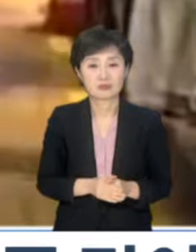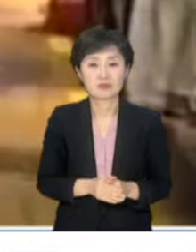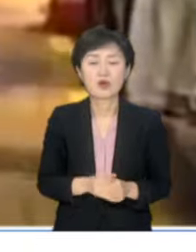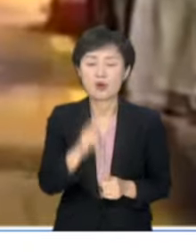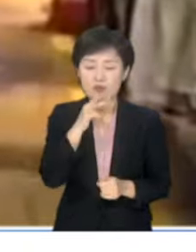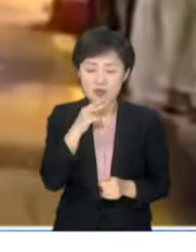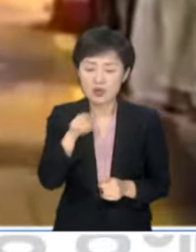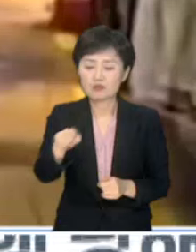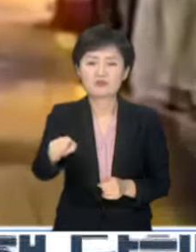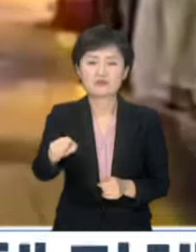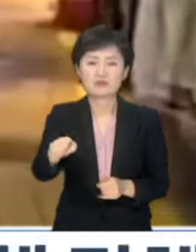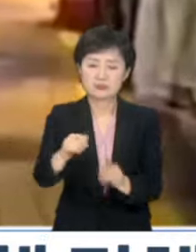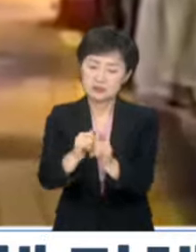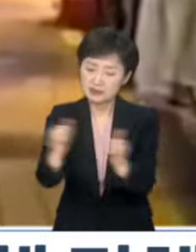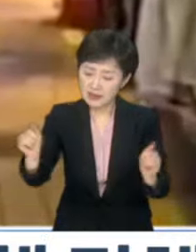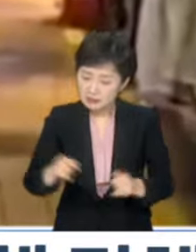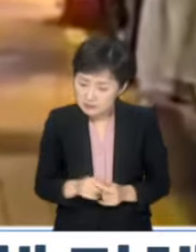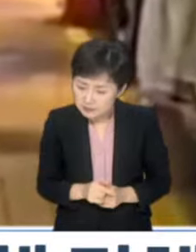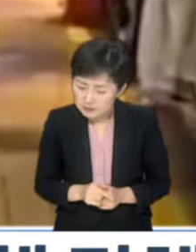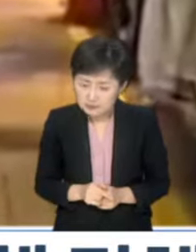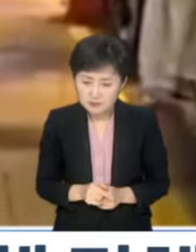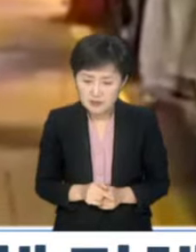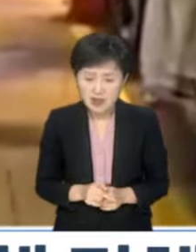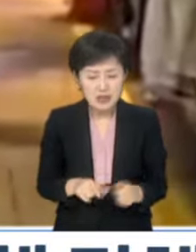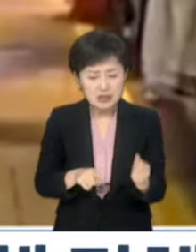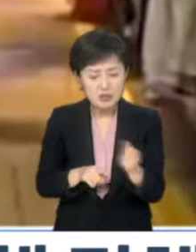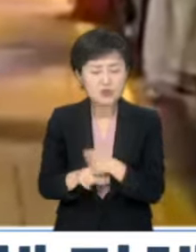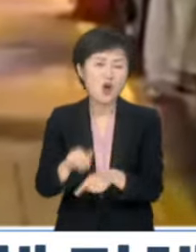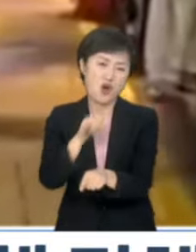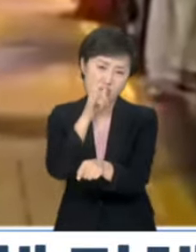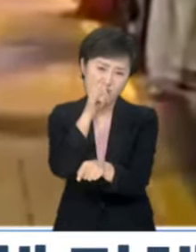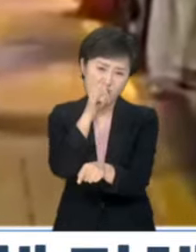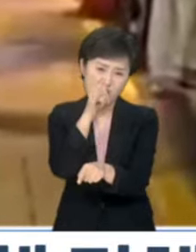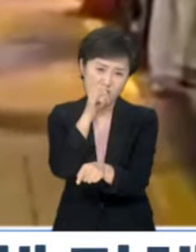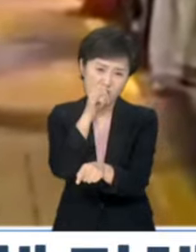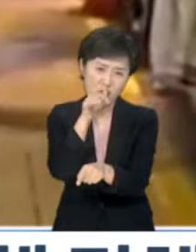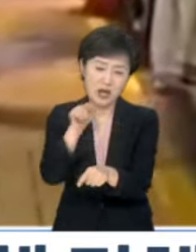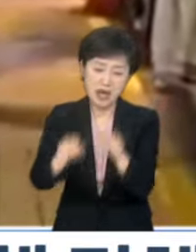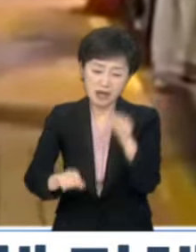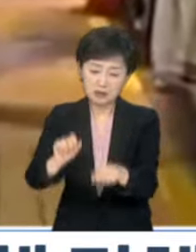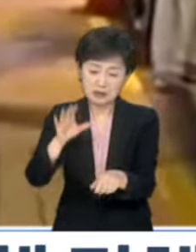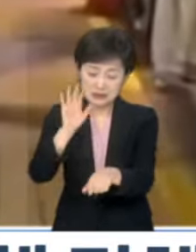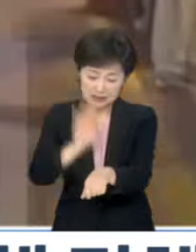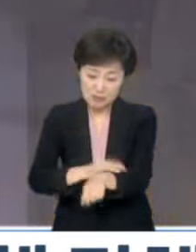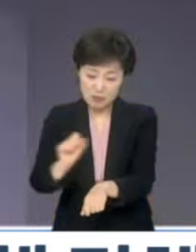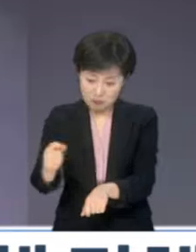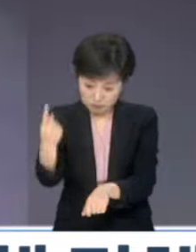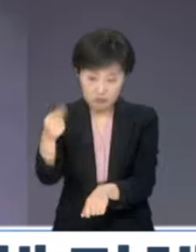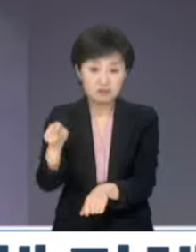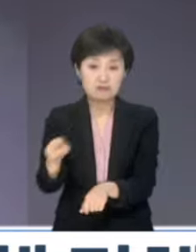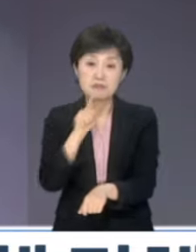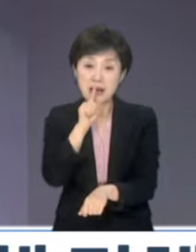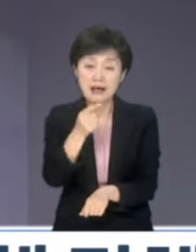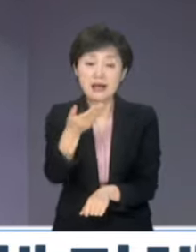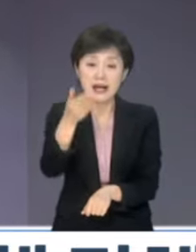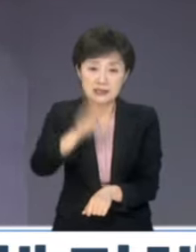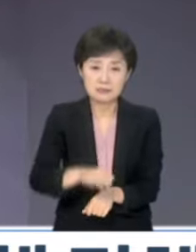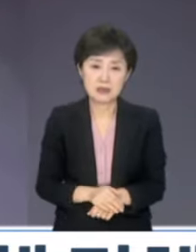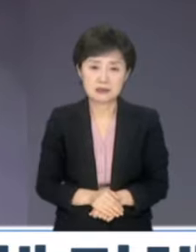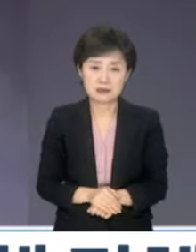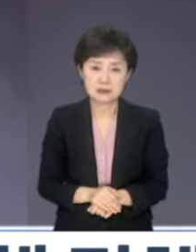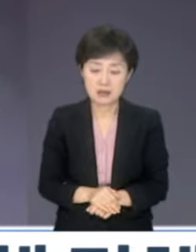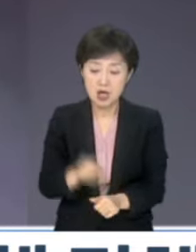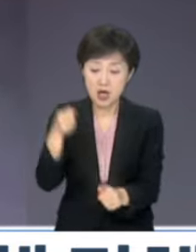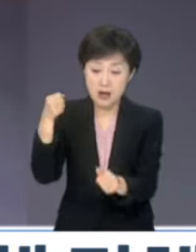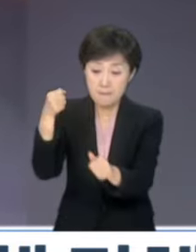상대방이 어떤 이유로 이렇게 폭행을 이제 원인을 제공했냐 이런 부분들은 양형의 고려가 되겠지만 어쨌든 피해자의 처벌 불원